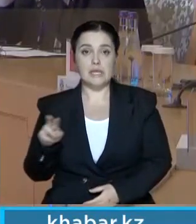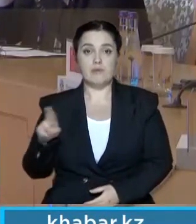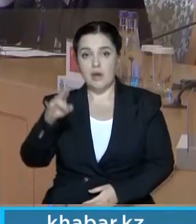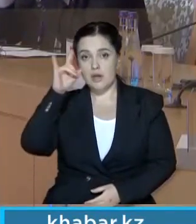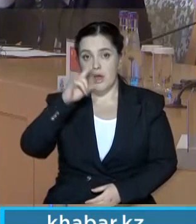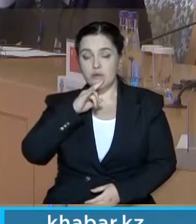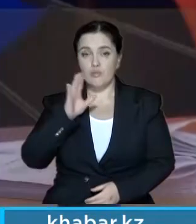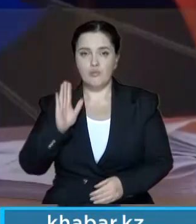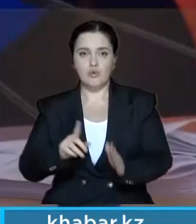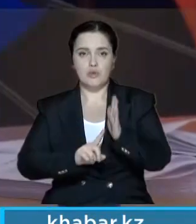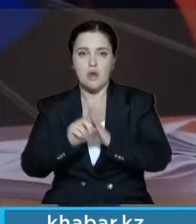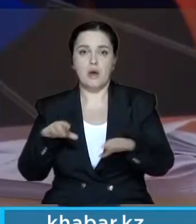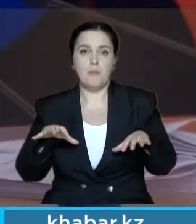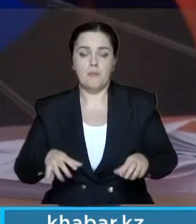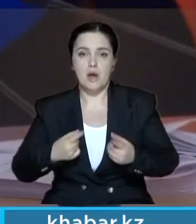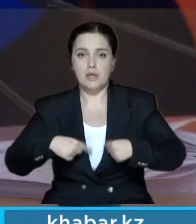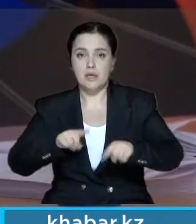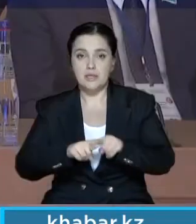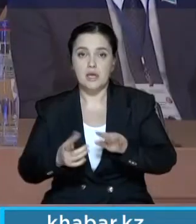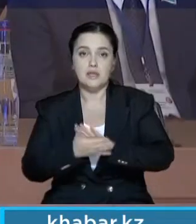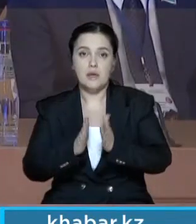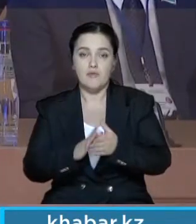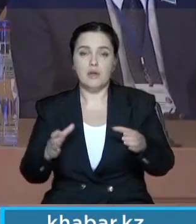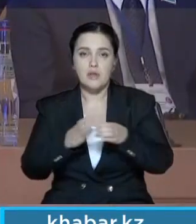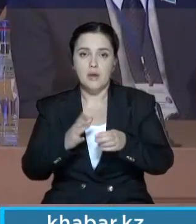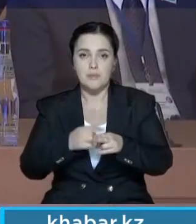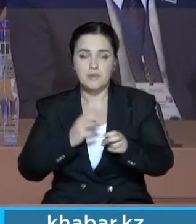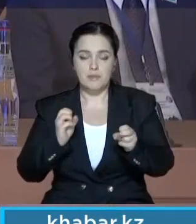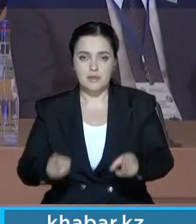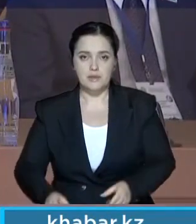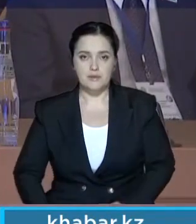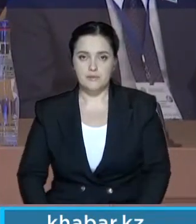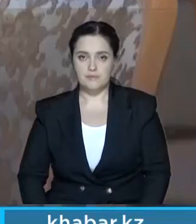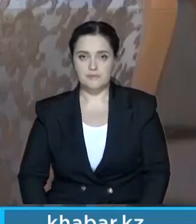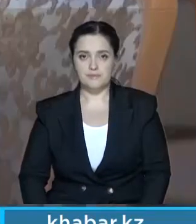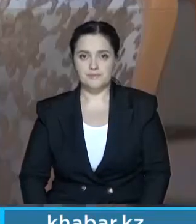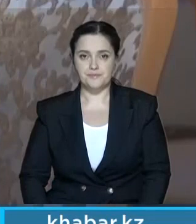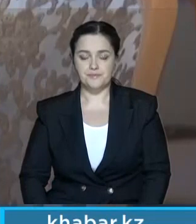Казахстан примет председательство в организации договора о коллективной безопасности.